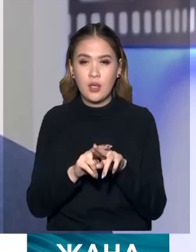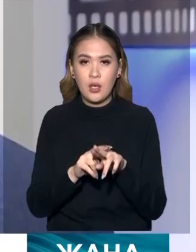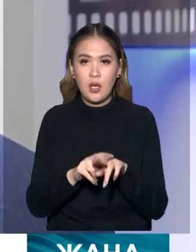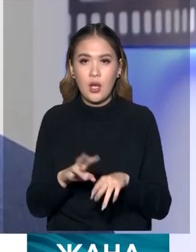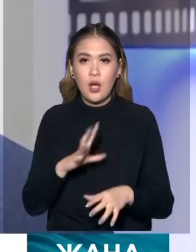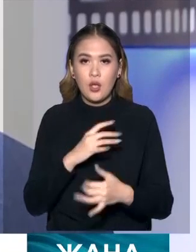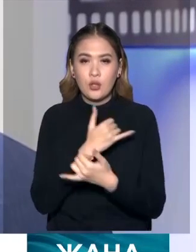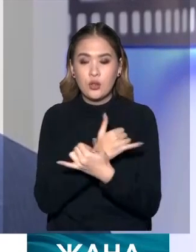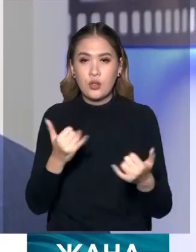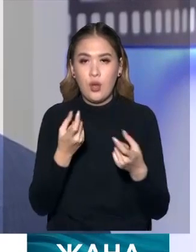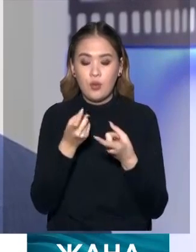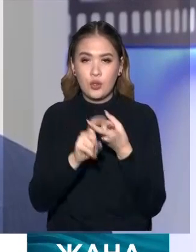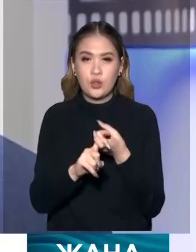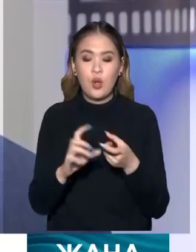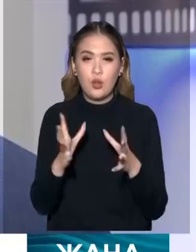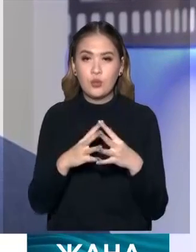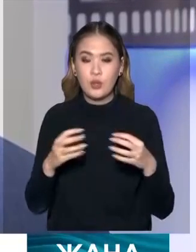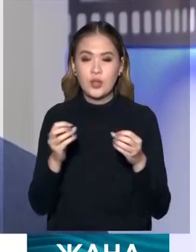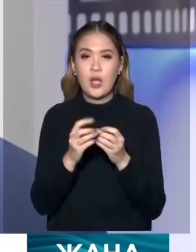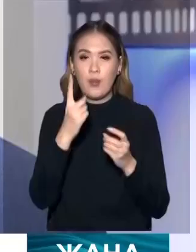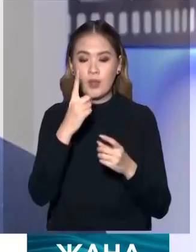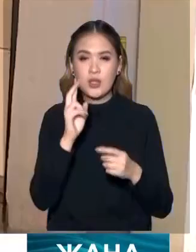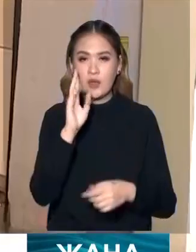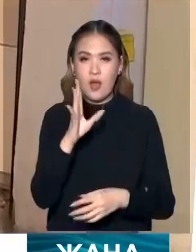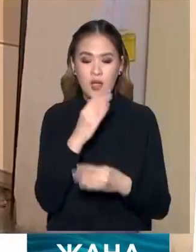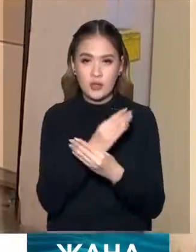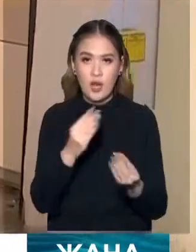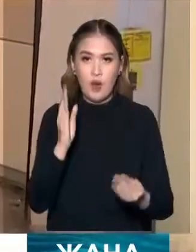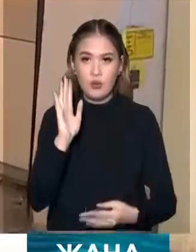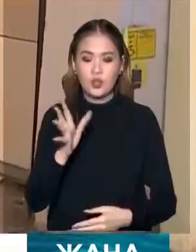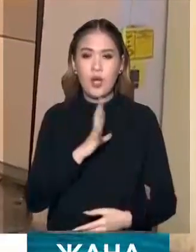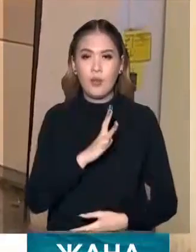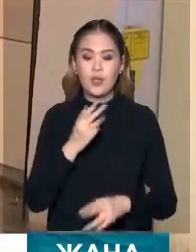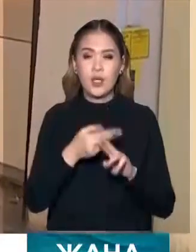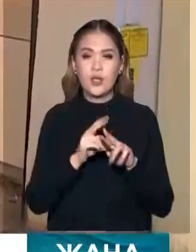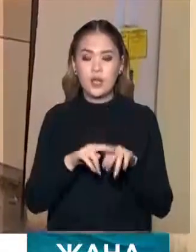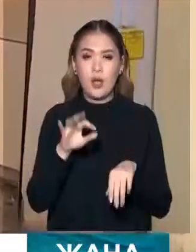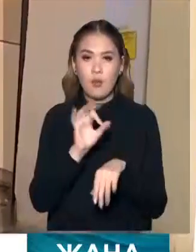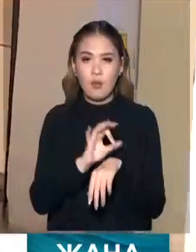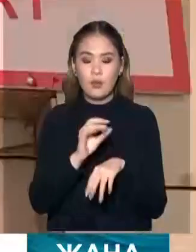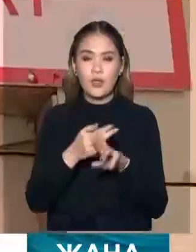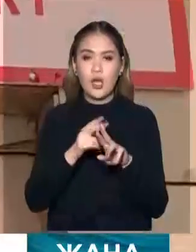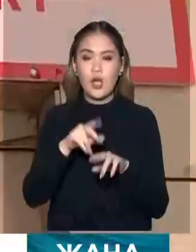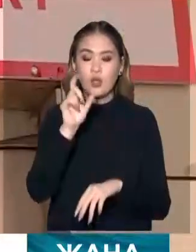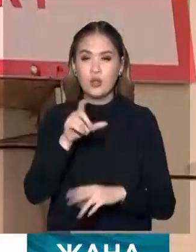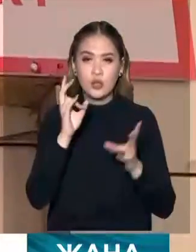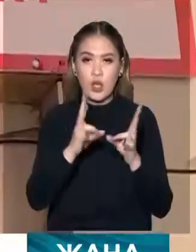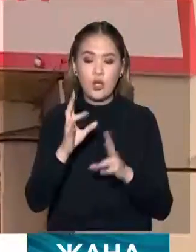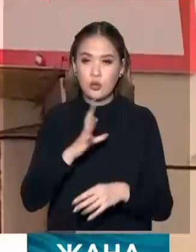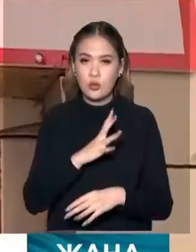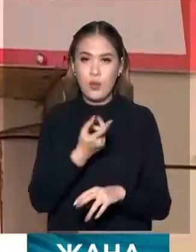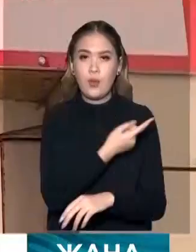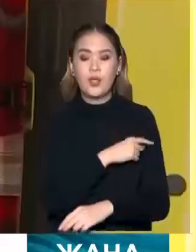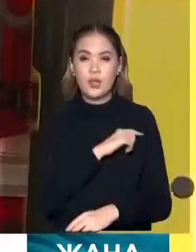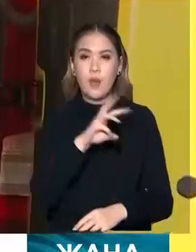компанияның ұсынысы бойынша әрбір отбасына бір пәтер алынатын болады. Жарақат алған 4 кенші облыстық ауруханаға жатқызылды. Бәрі